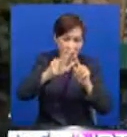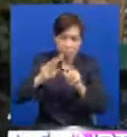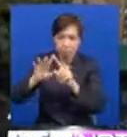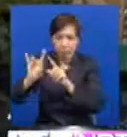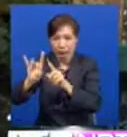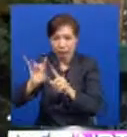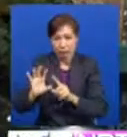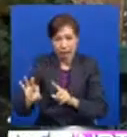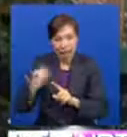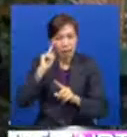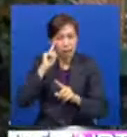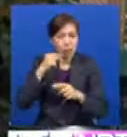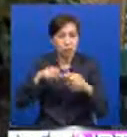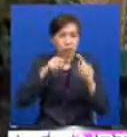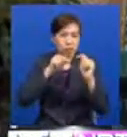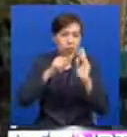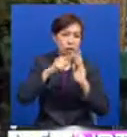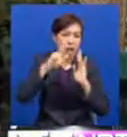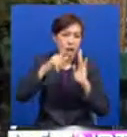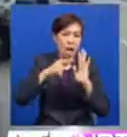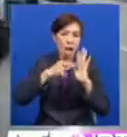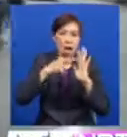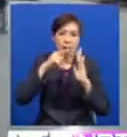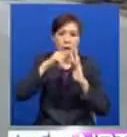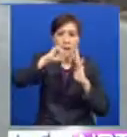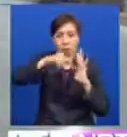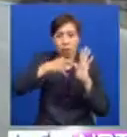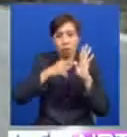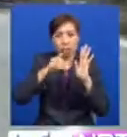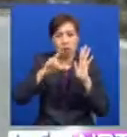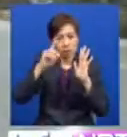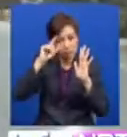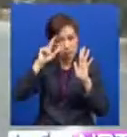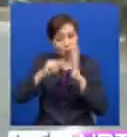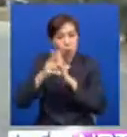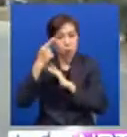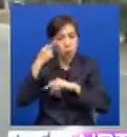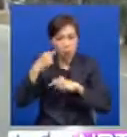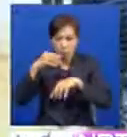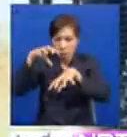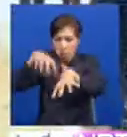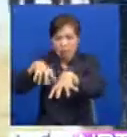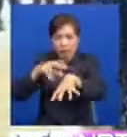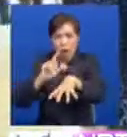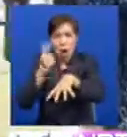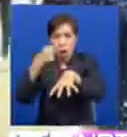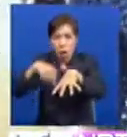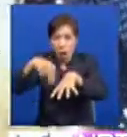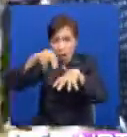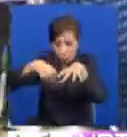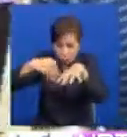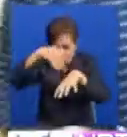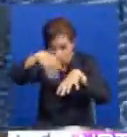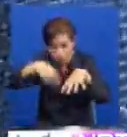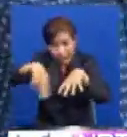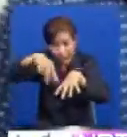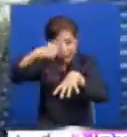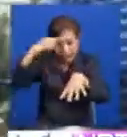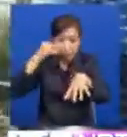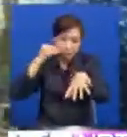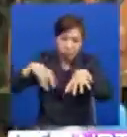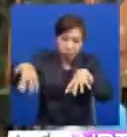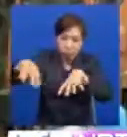ตำบลเขาเจ็ดลูกอำเภอทับคล้อซึ่งอยู่รอบเหมืองแร่ทองคำเนื่องจากชาวบ้านขาดแคลนน้ำอุปโภคบริโภค